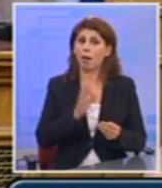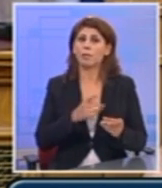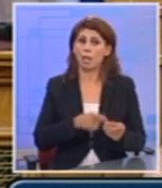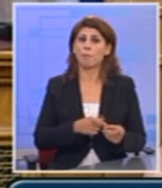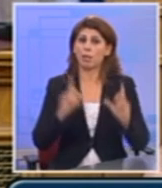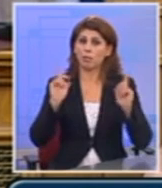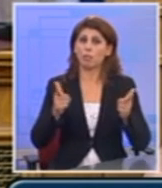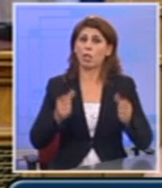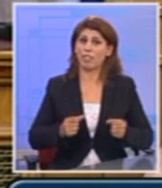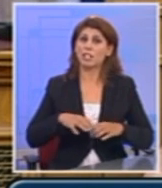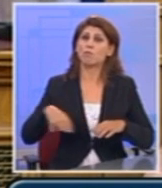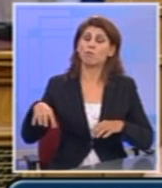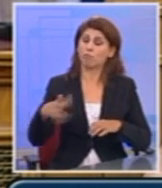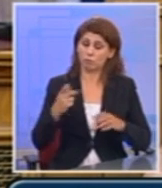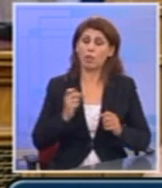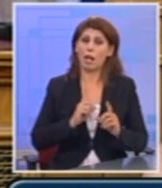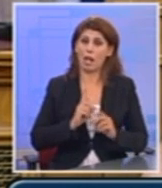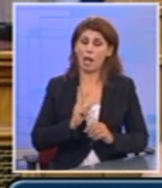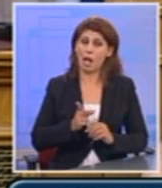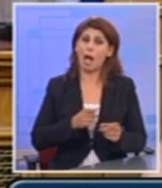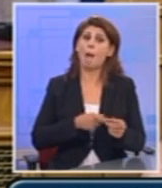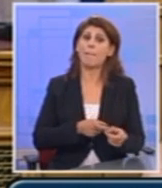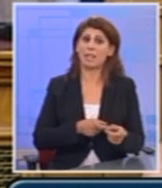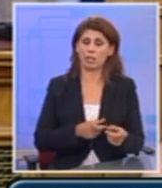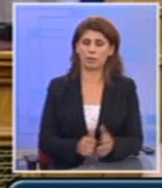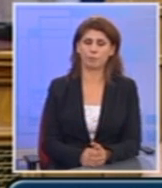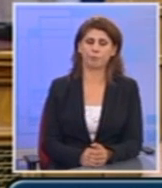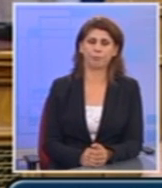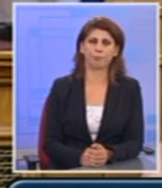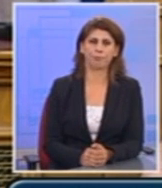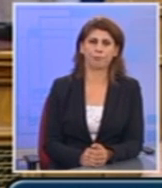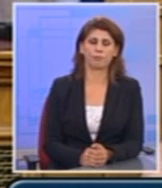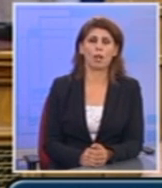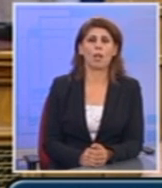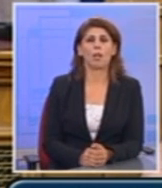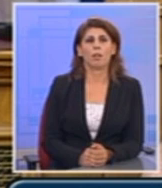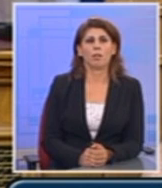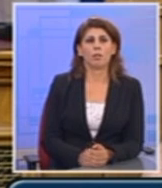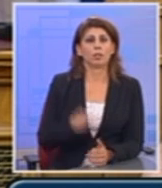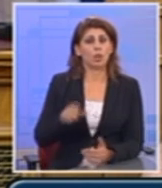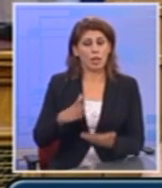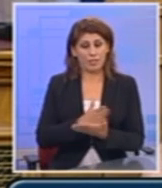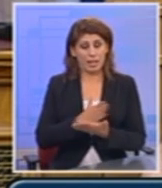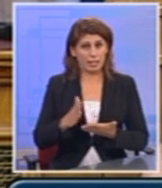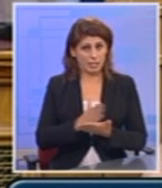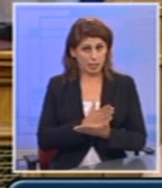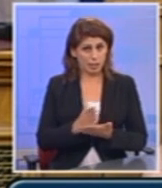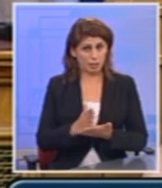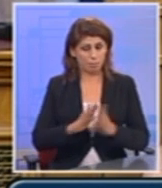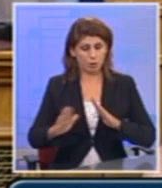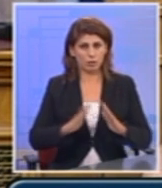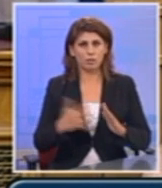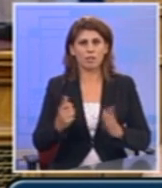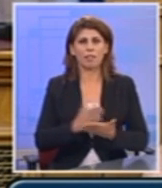τους δημοκρατικούς θεσμούς όσον αφορά τώρα την προστασία εναντίον των διακρίσεων τα μνημόνια επέβαλαν